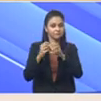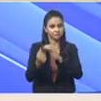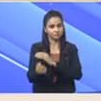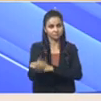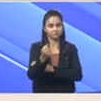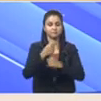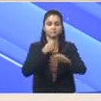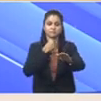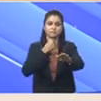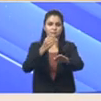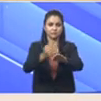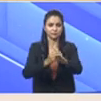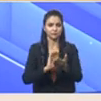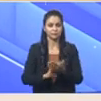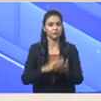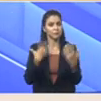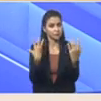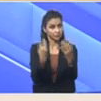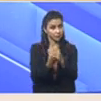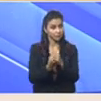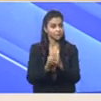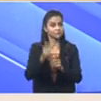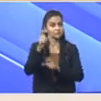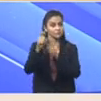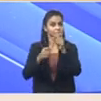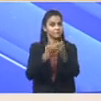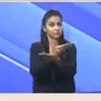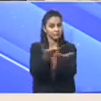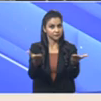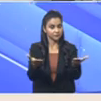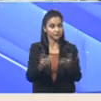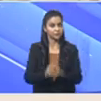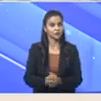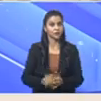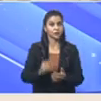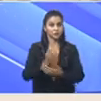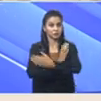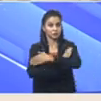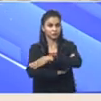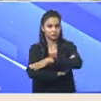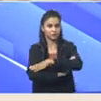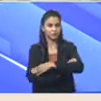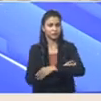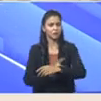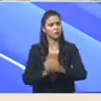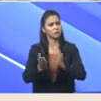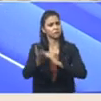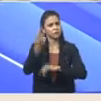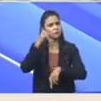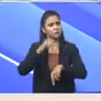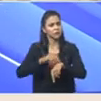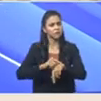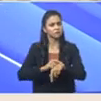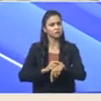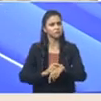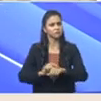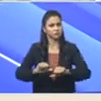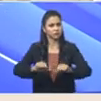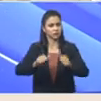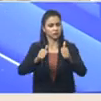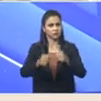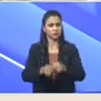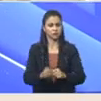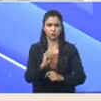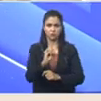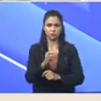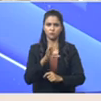लें। मेरे प्यारे देशवासियों, स्वामी विवेकानंद ने एक बार सफलता का मंत्र दिया था।